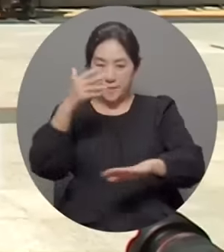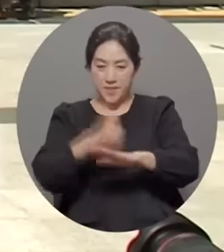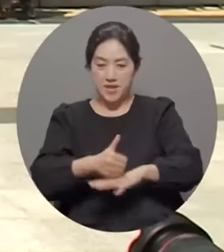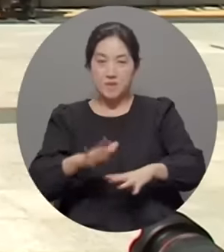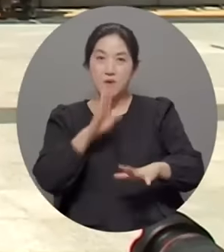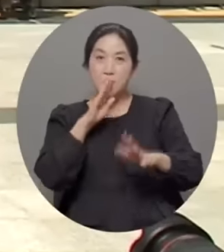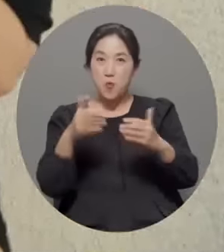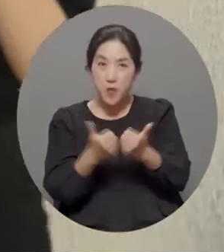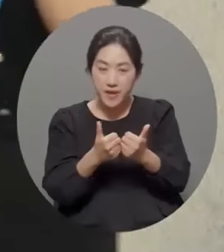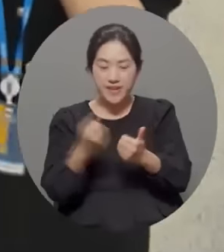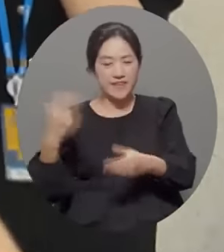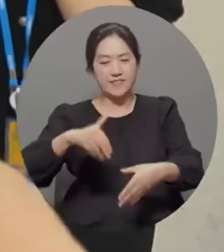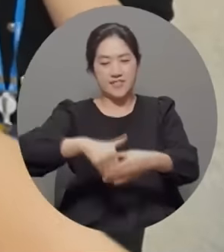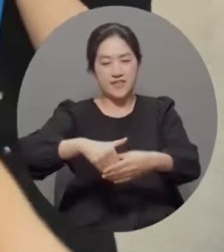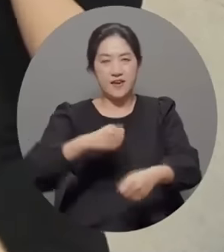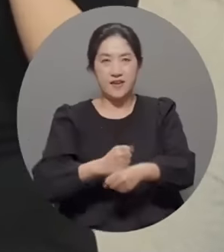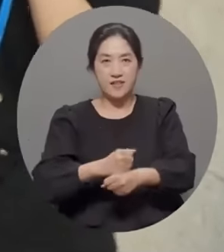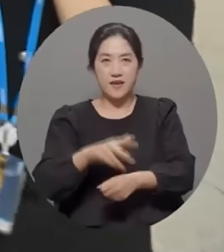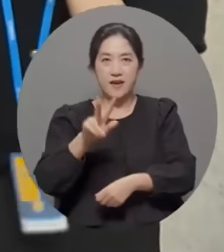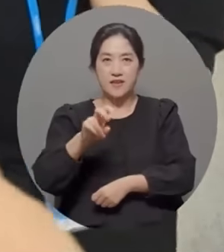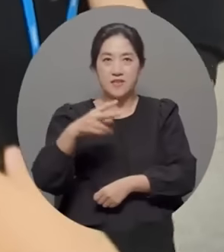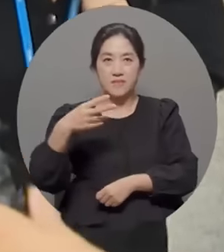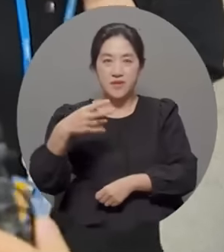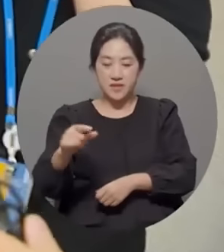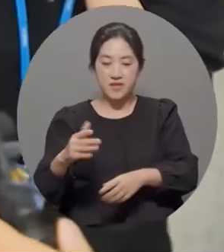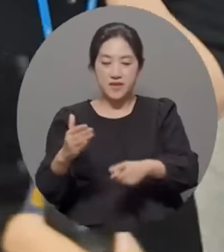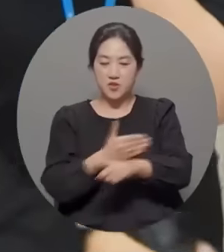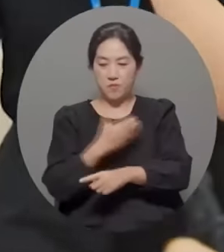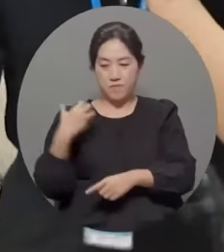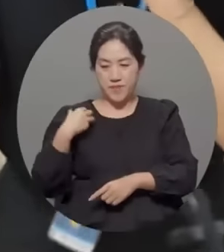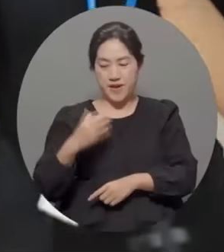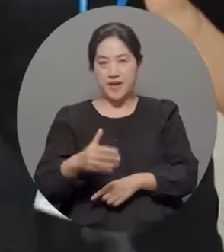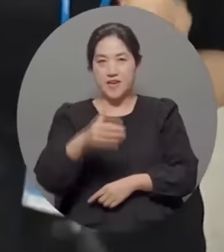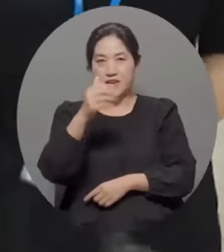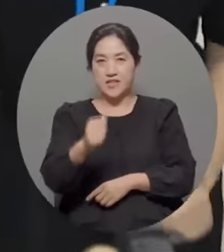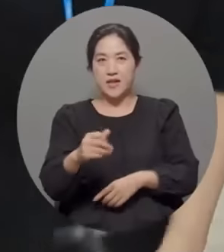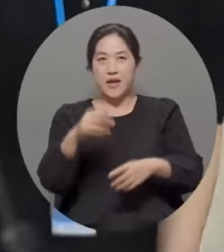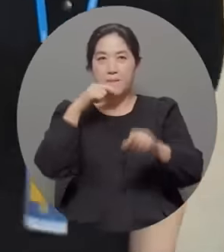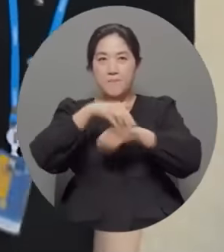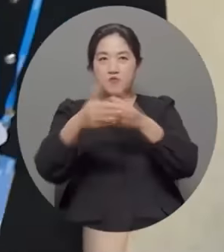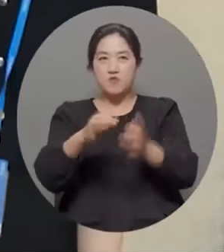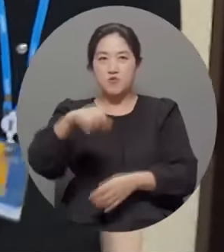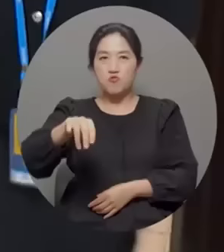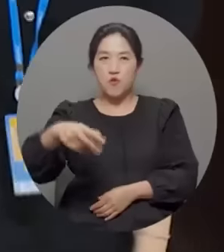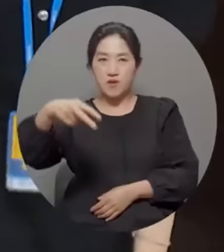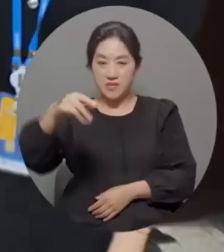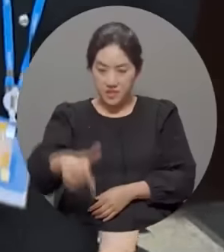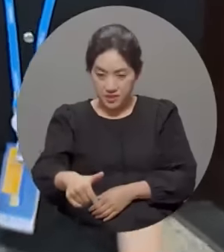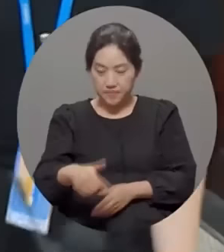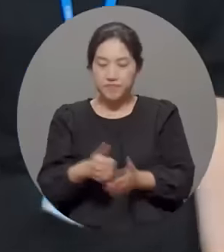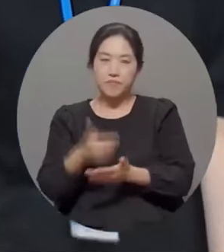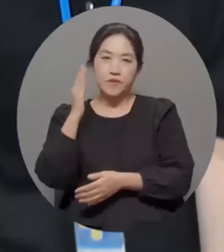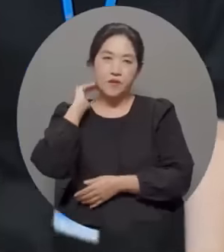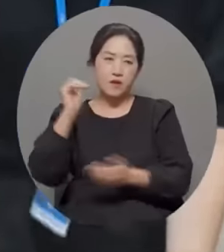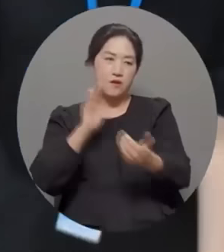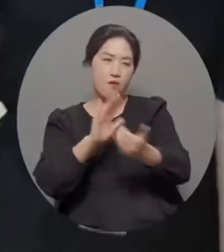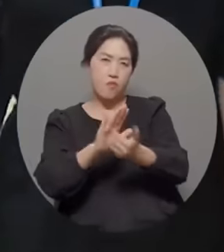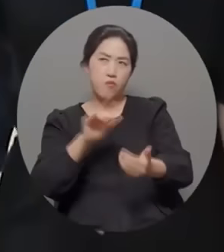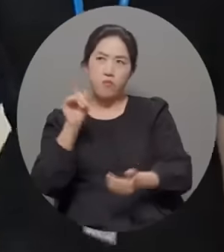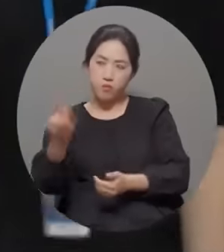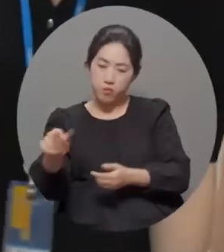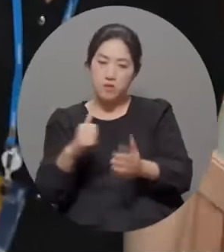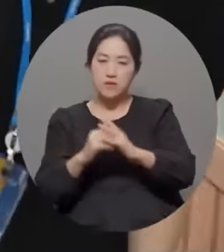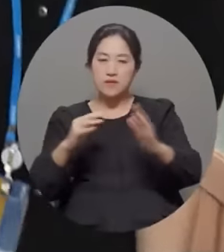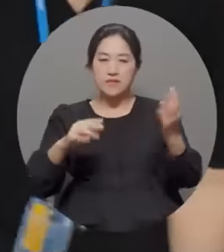다짐했습니다. 22대 국회 전반기 국회의장을 맡게 된 민주당 우원식 의원은 대통령의 거부권 남발은 삼권분립